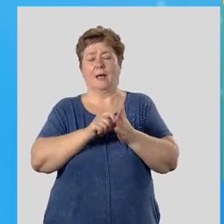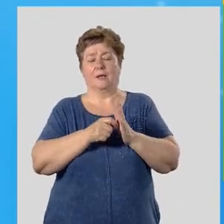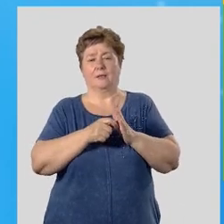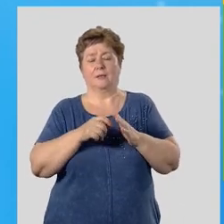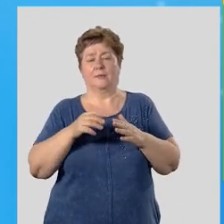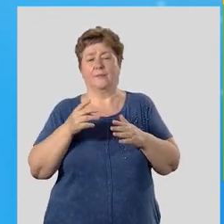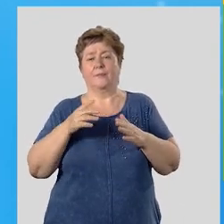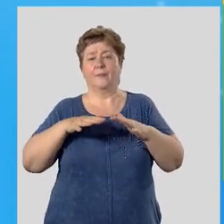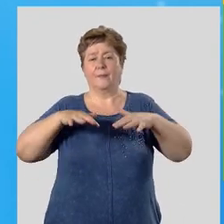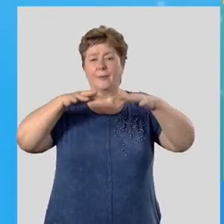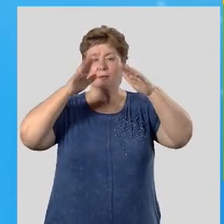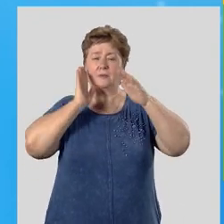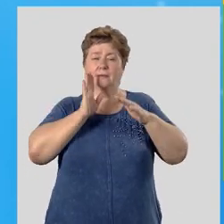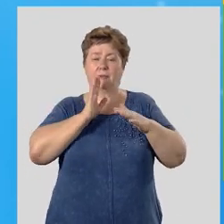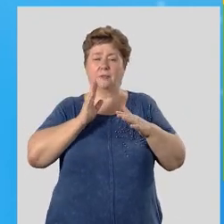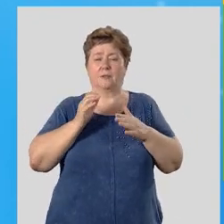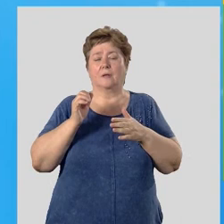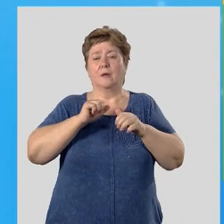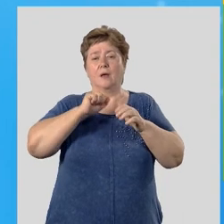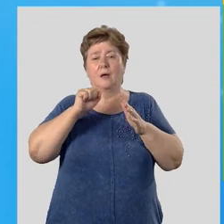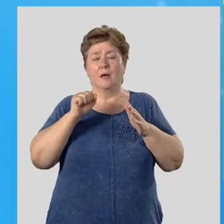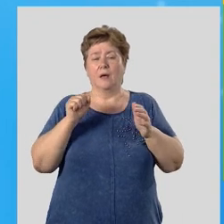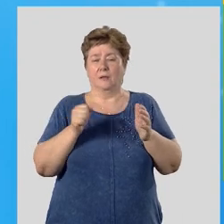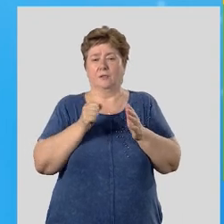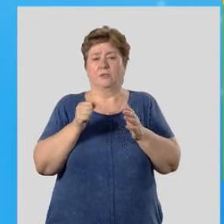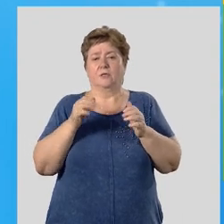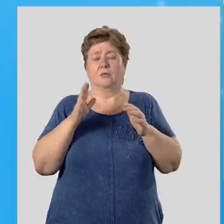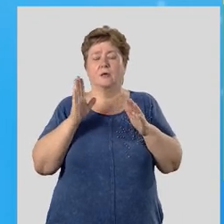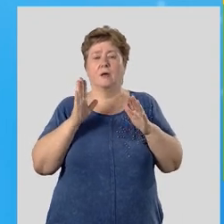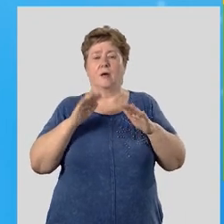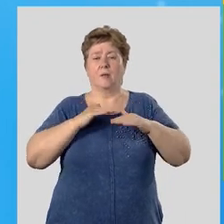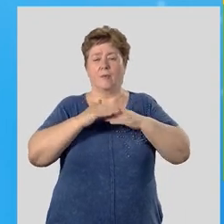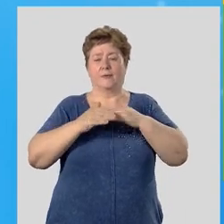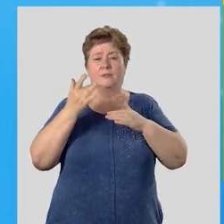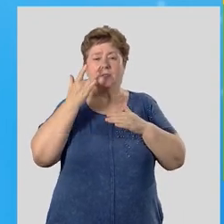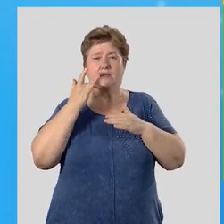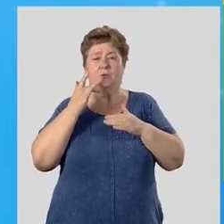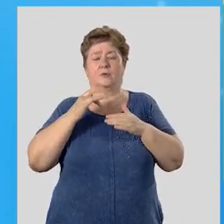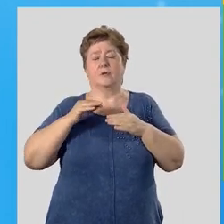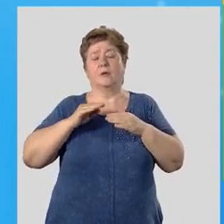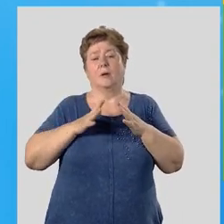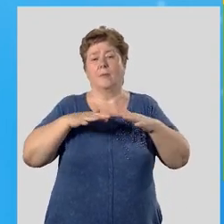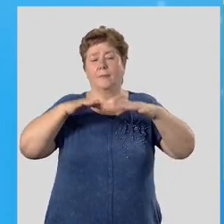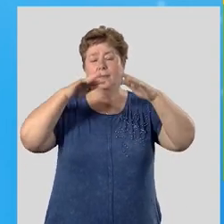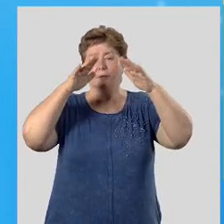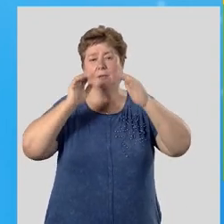воды происходит существенное охлаждение поверхности, с которой она